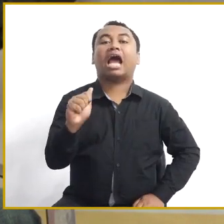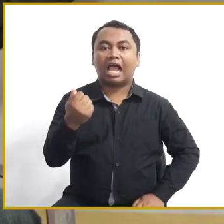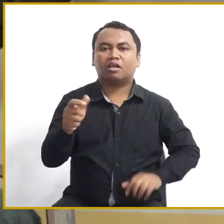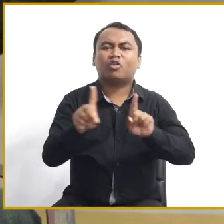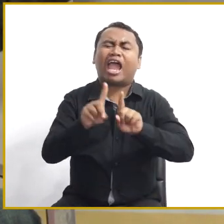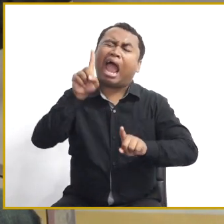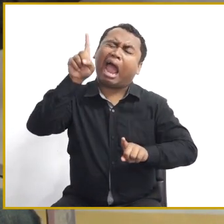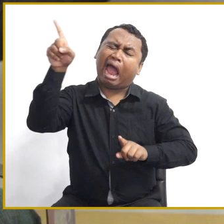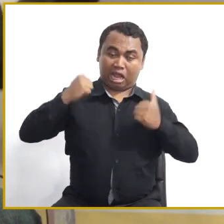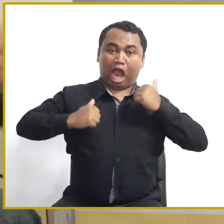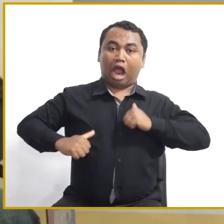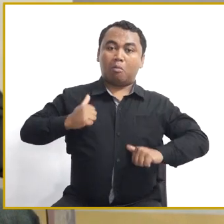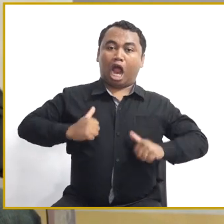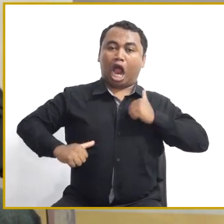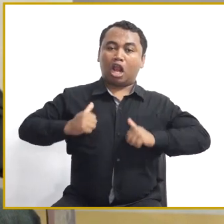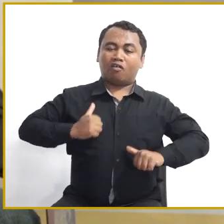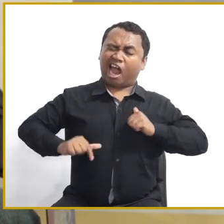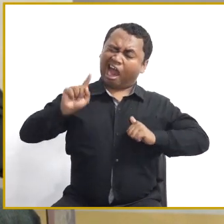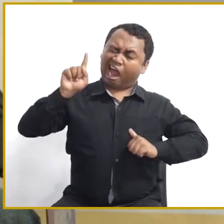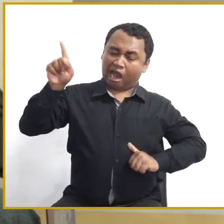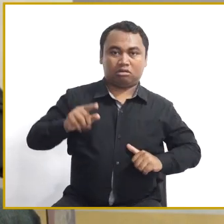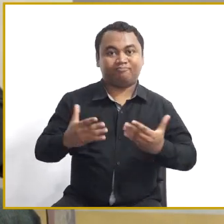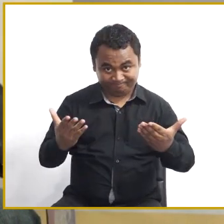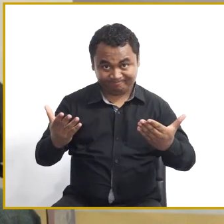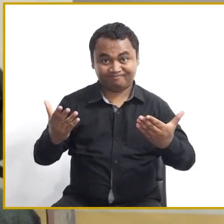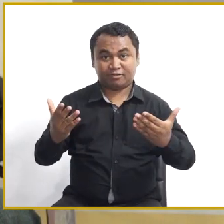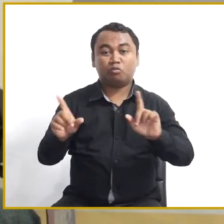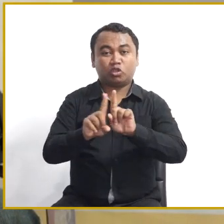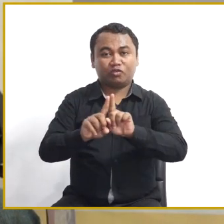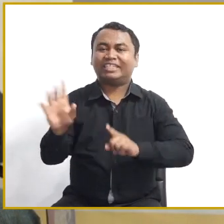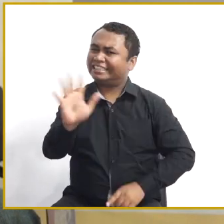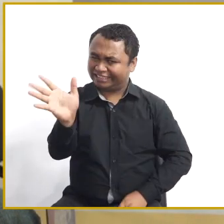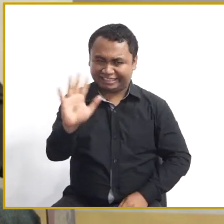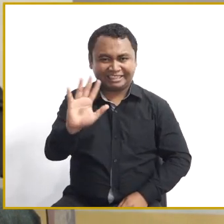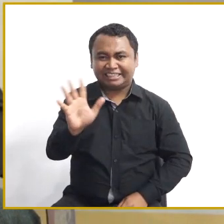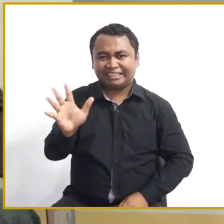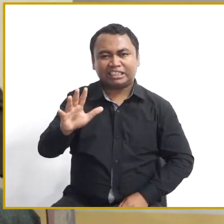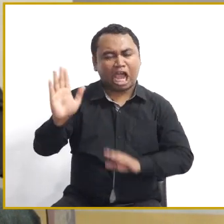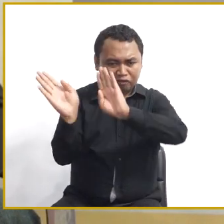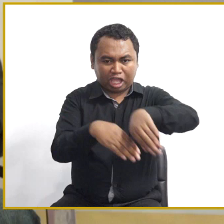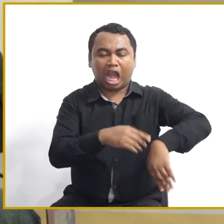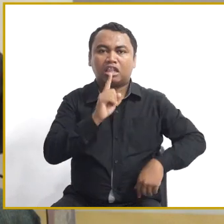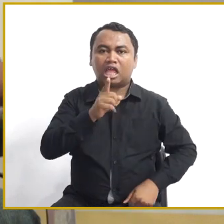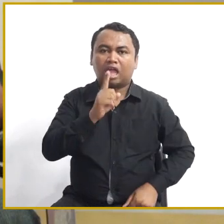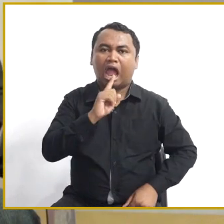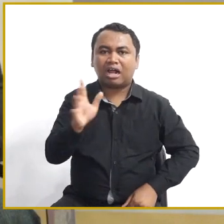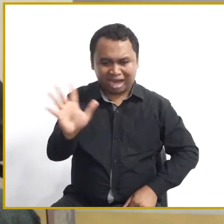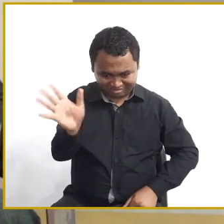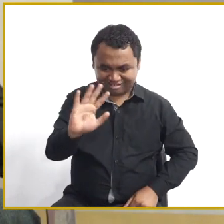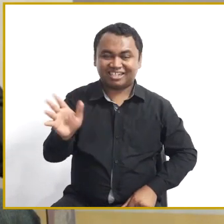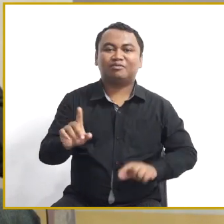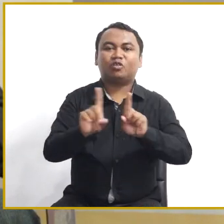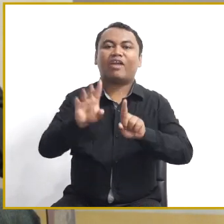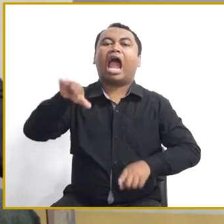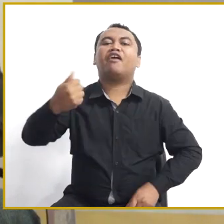ambany vohitra lavitra misy anazy mihitsy ary zany hoe tsy azotsika fafana mihitsy ny tantarantsika hoe samy manana ny